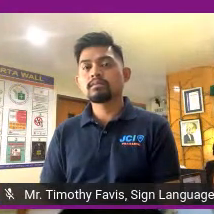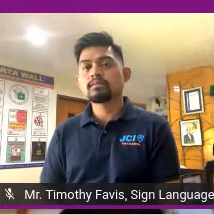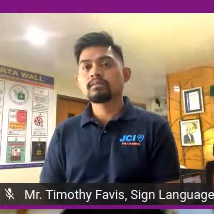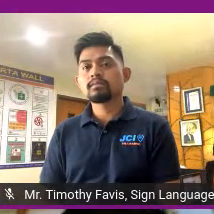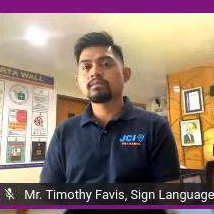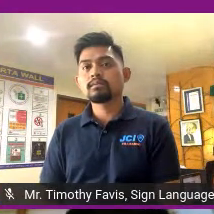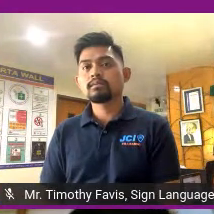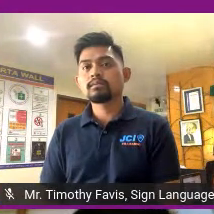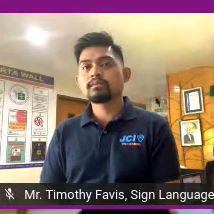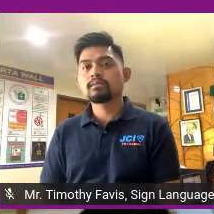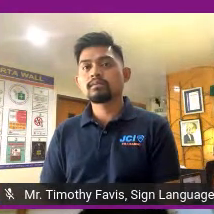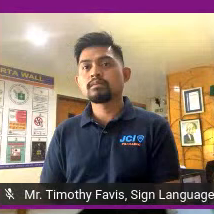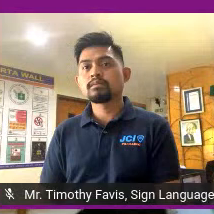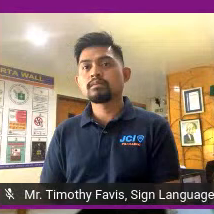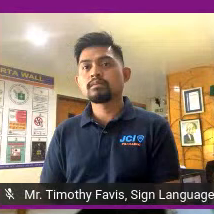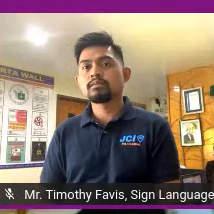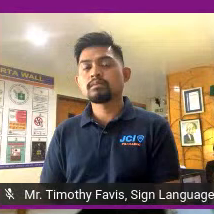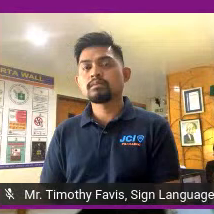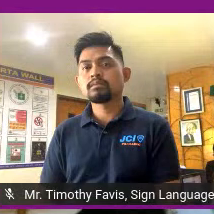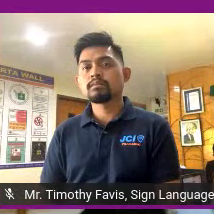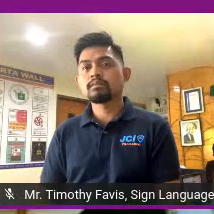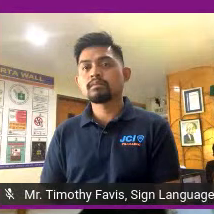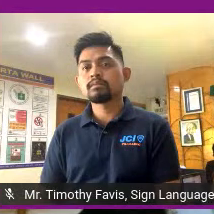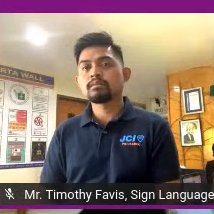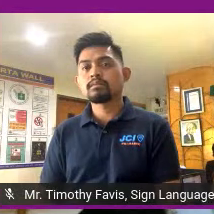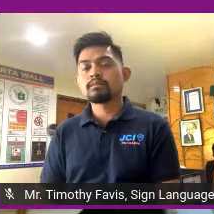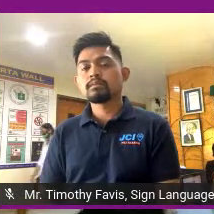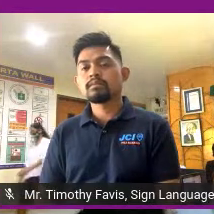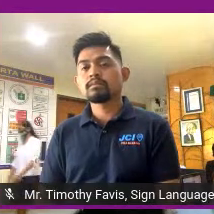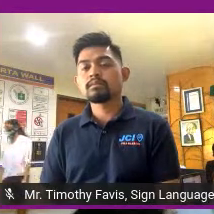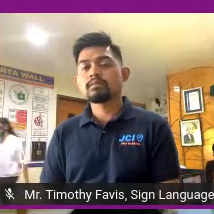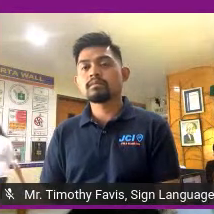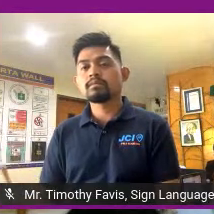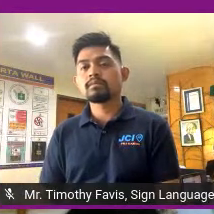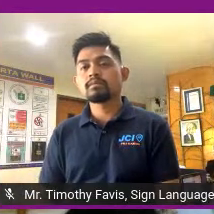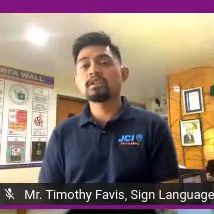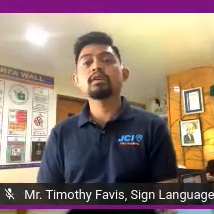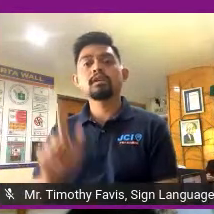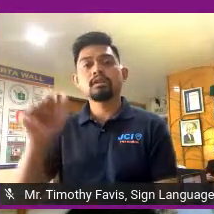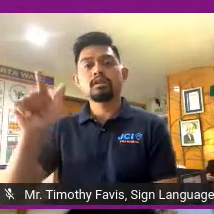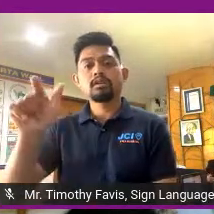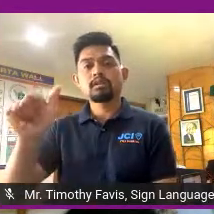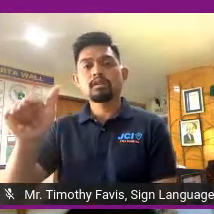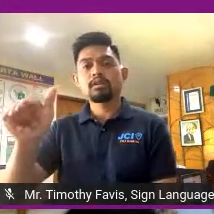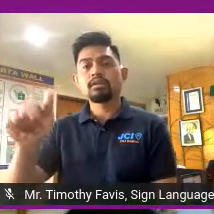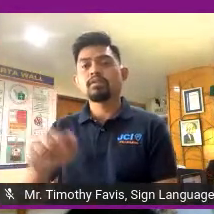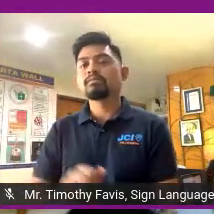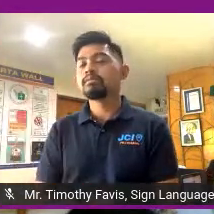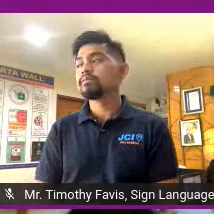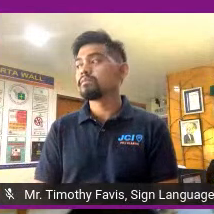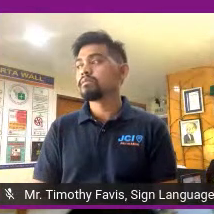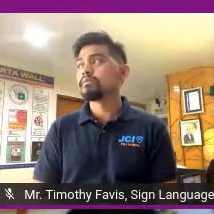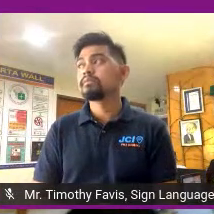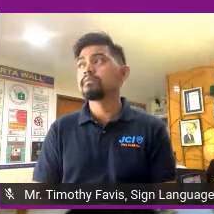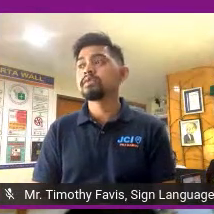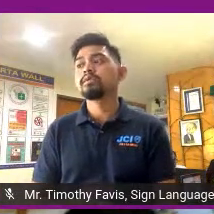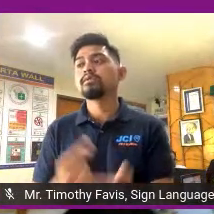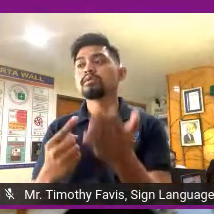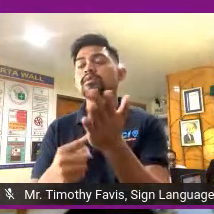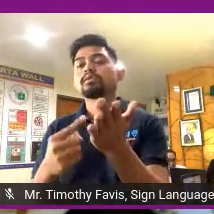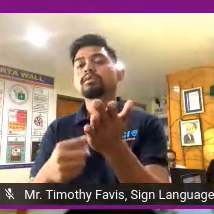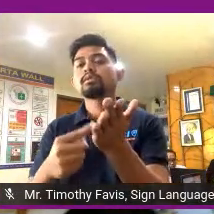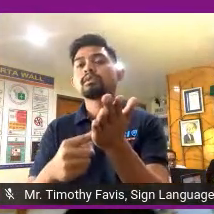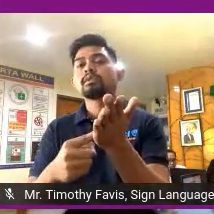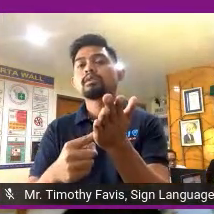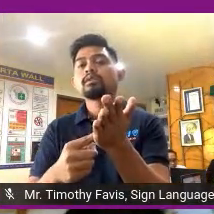Andun daw sa slide, ma'am, na pinakita kanina. So, later na lang po, sir, yung i-discuss